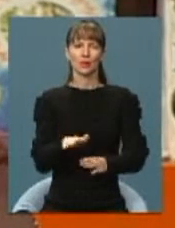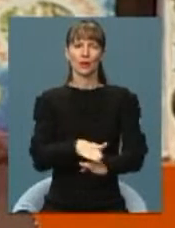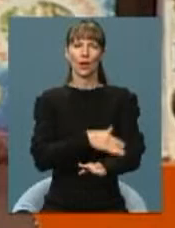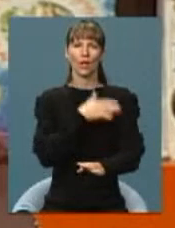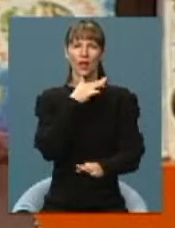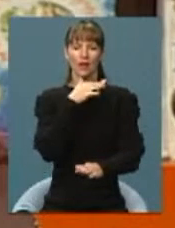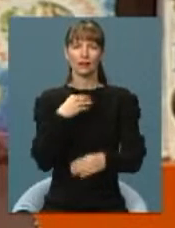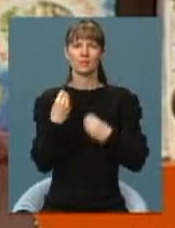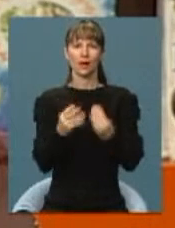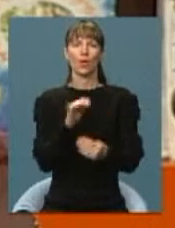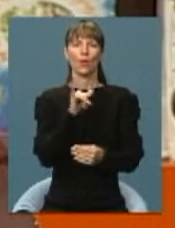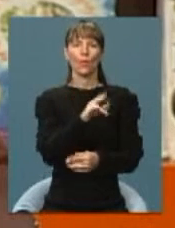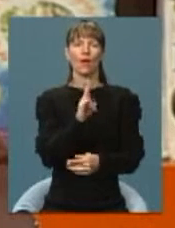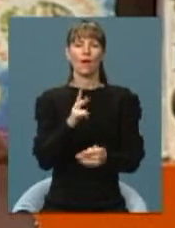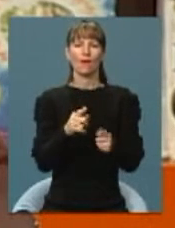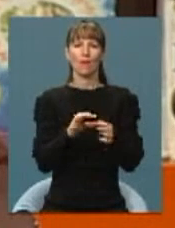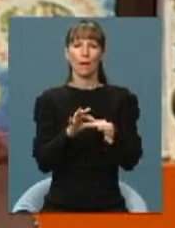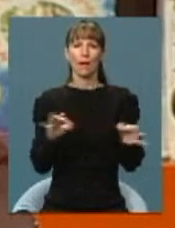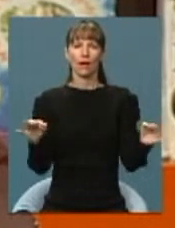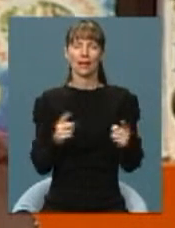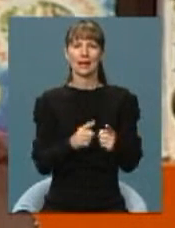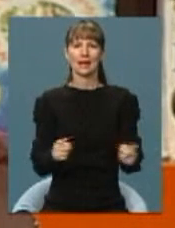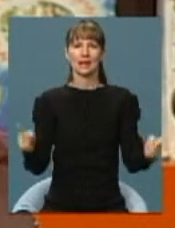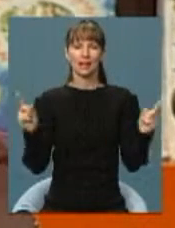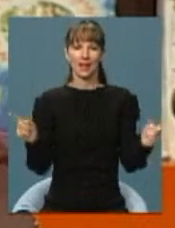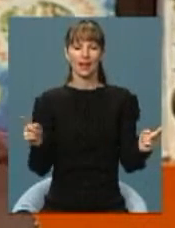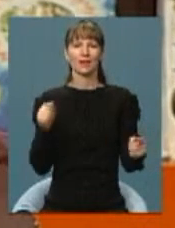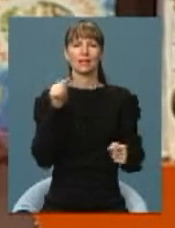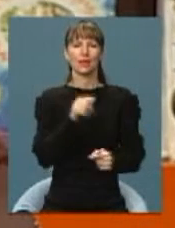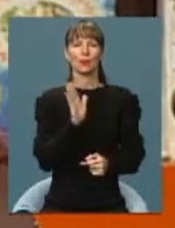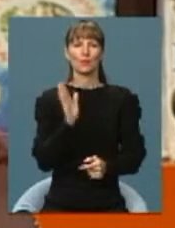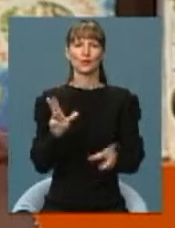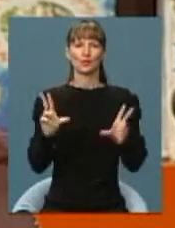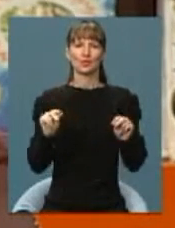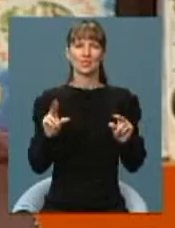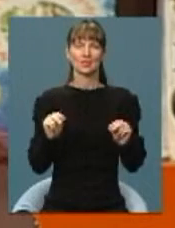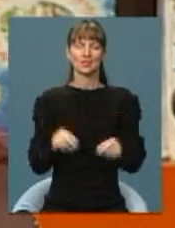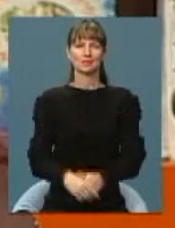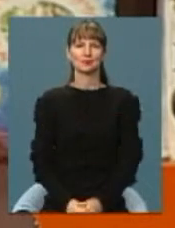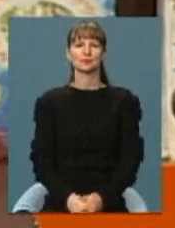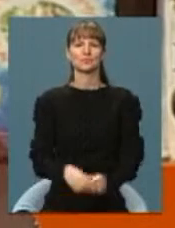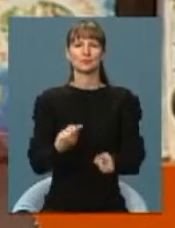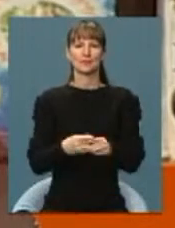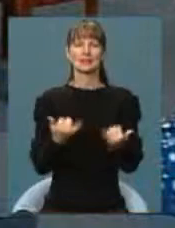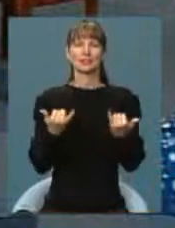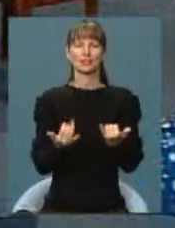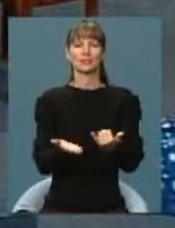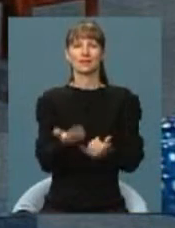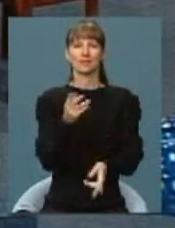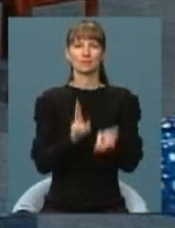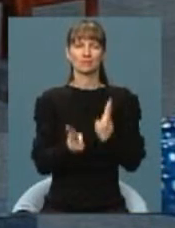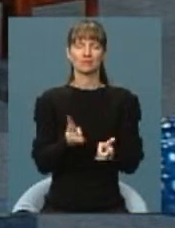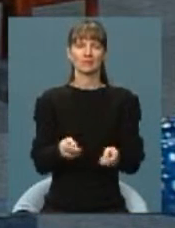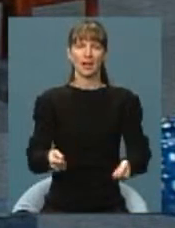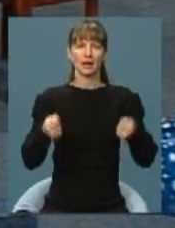долголетие. У кого макаронина длиннее, тому буде щастя. Тож, давайте зараз заварюємо собі